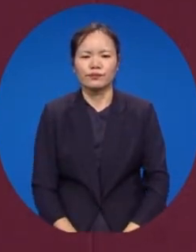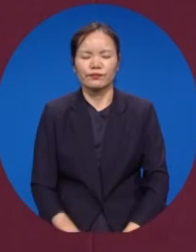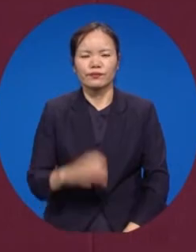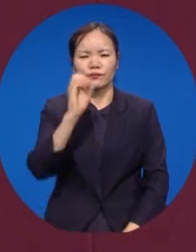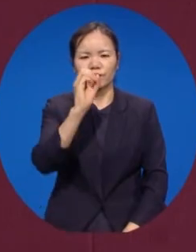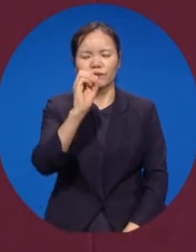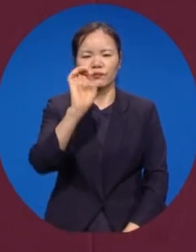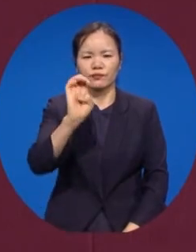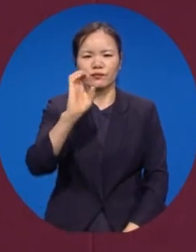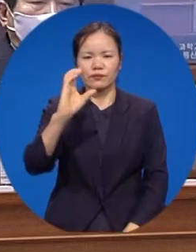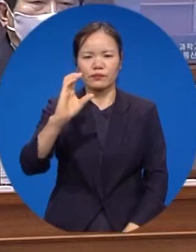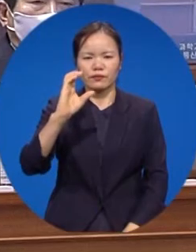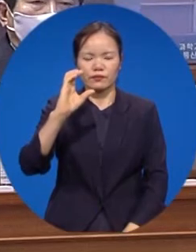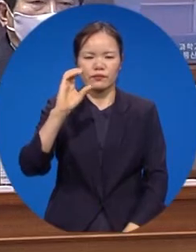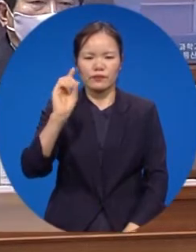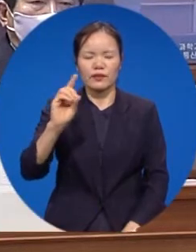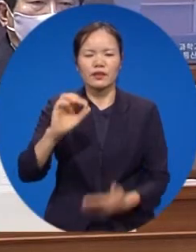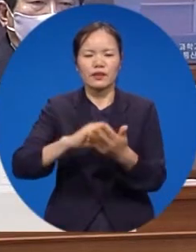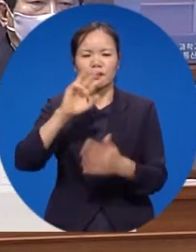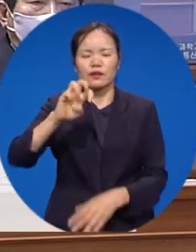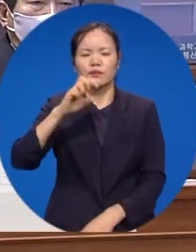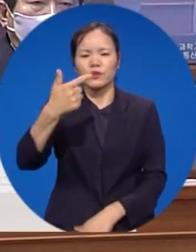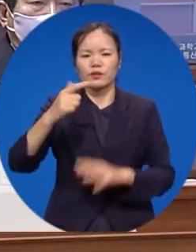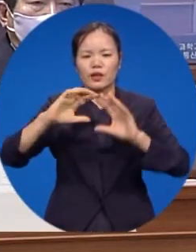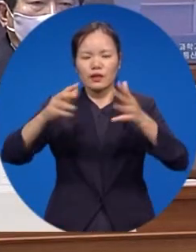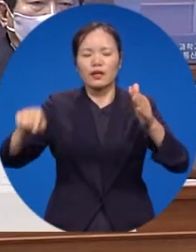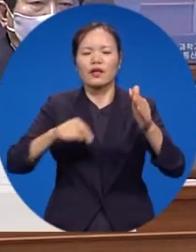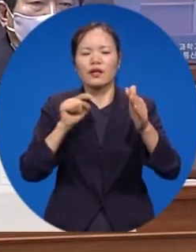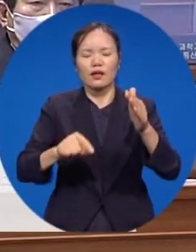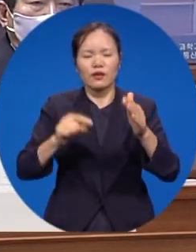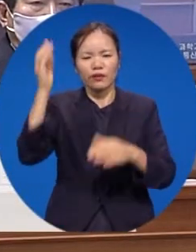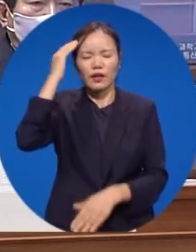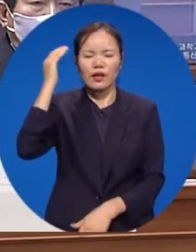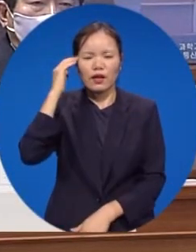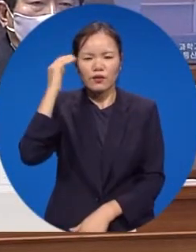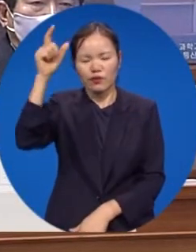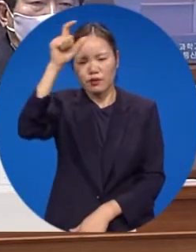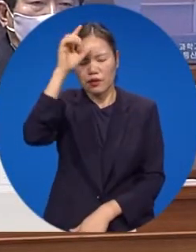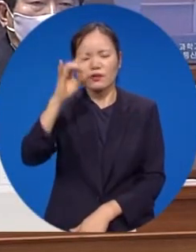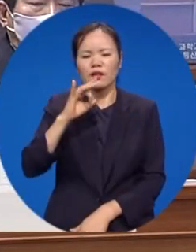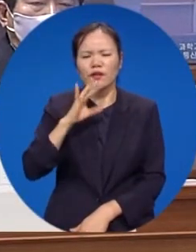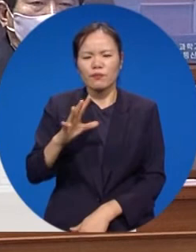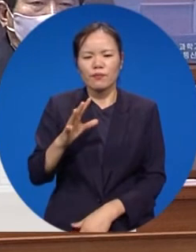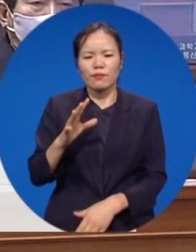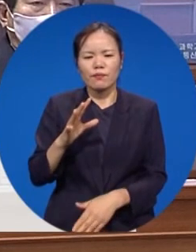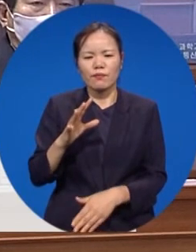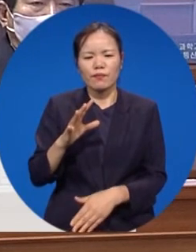OECD 36개국 중에서 우리나라와 터키만 외면하고 있는